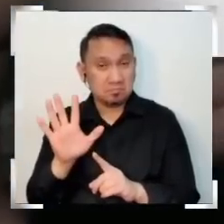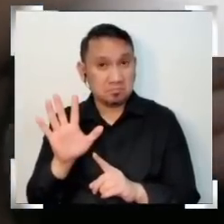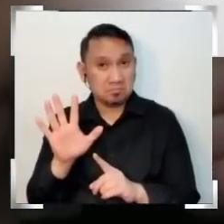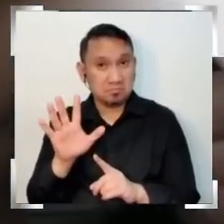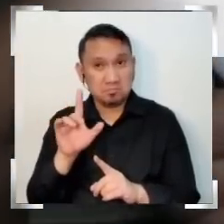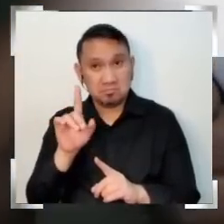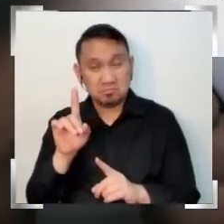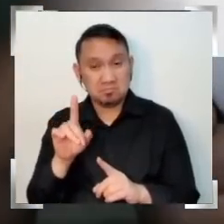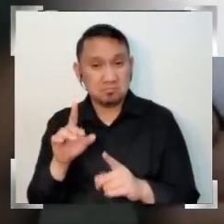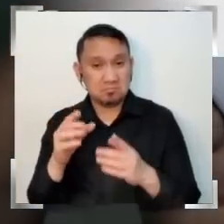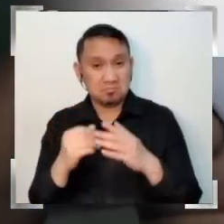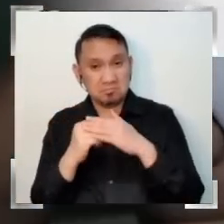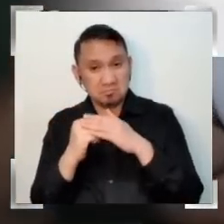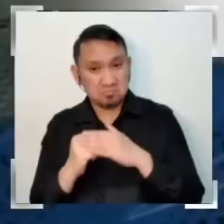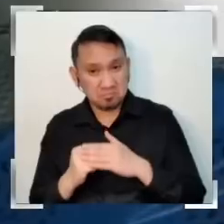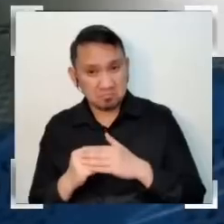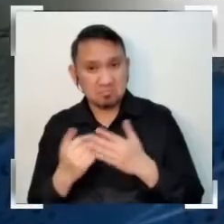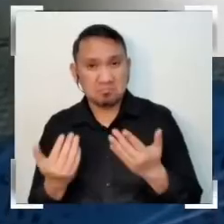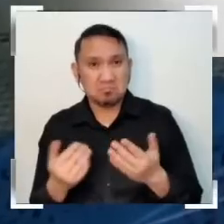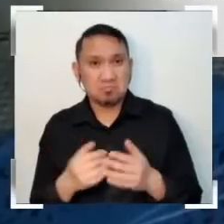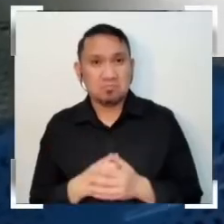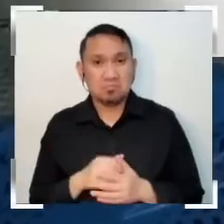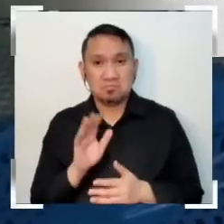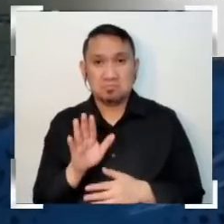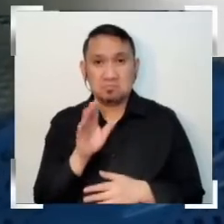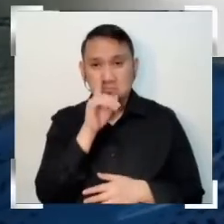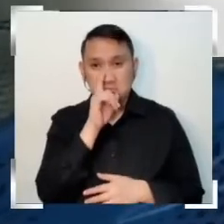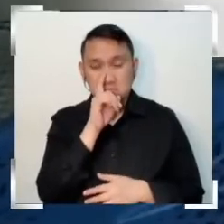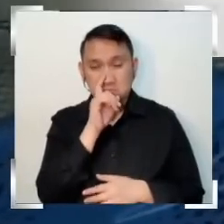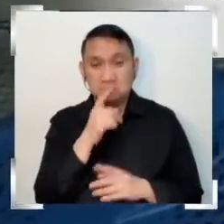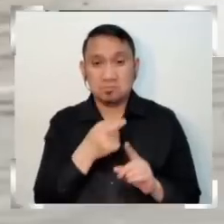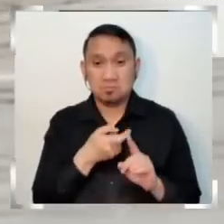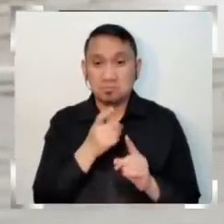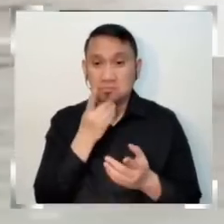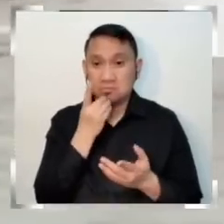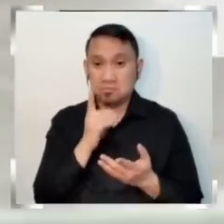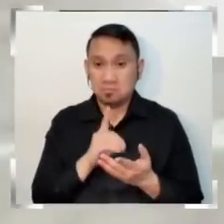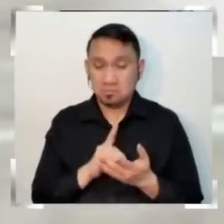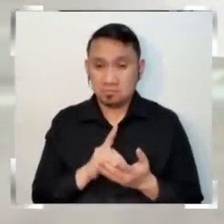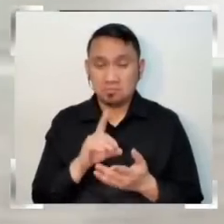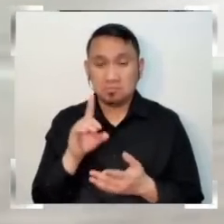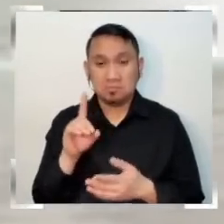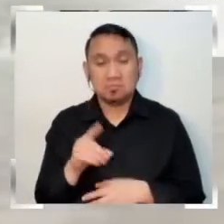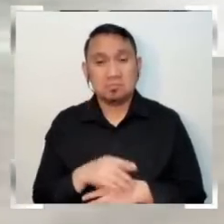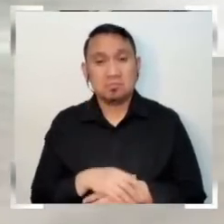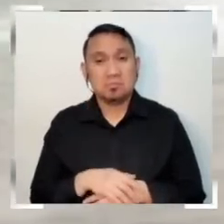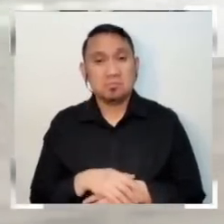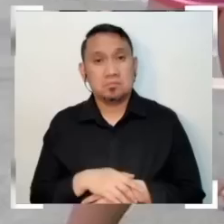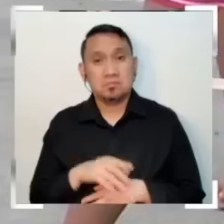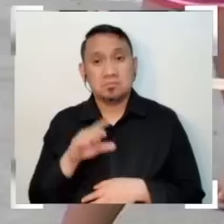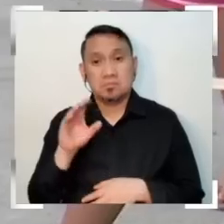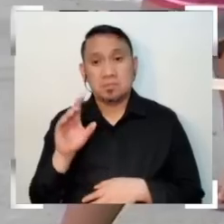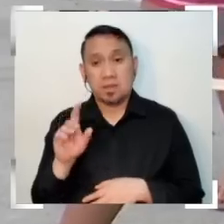stunted o maliit para sa kanilang edad base sa pinakuling datos ng Food and Nutrition Research Institute o FNRI.